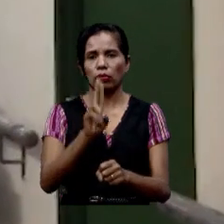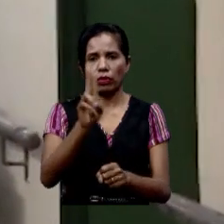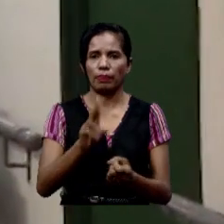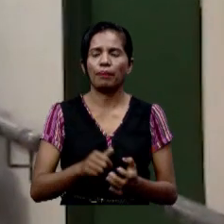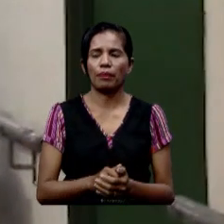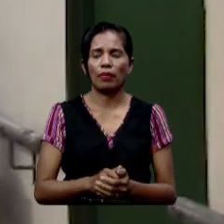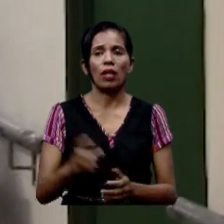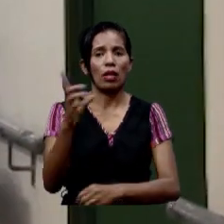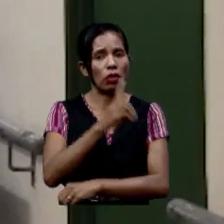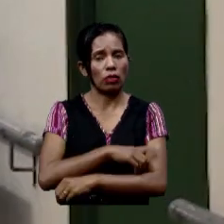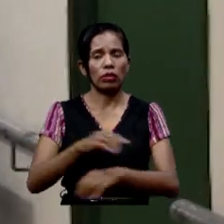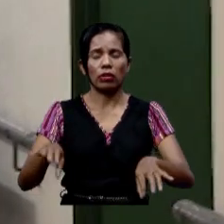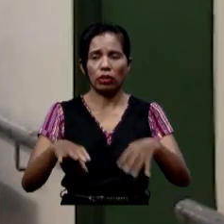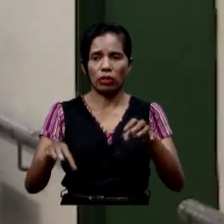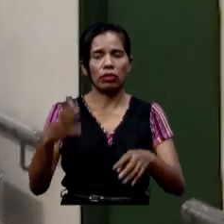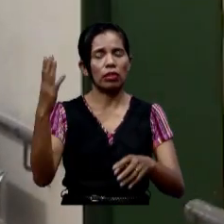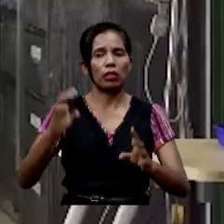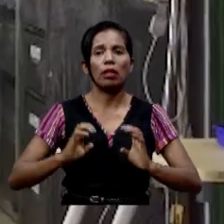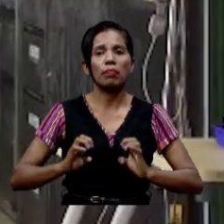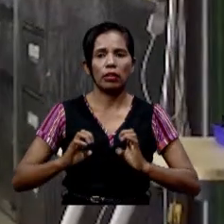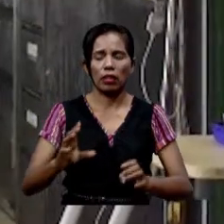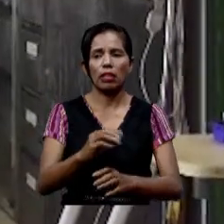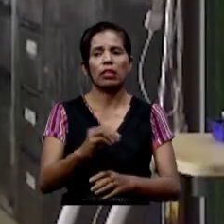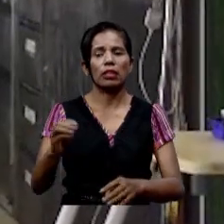loron serviço unidade sala emergência Horex Boca 1,